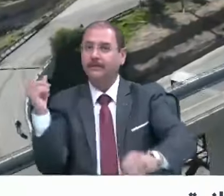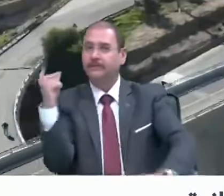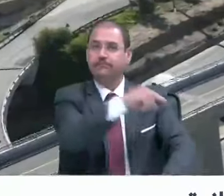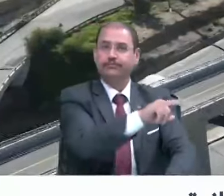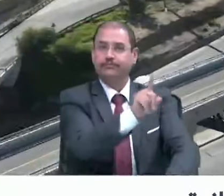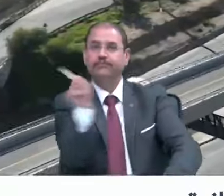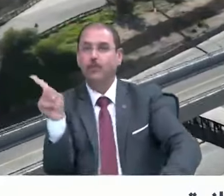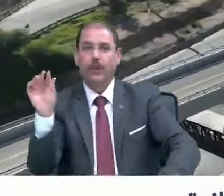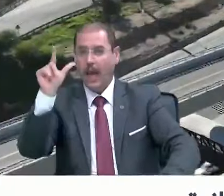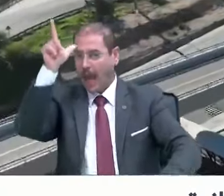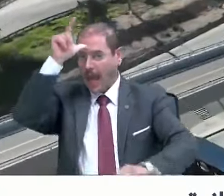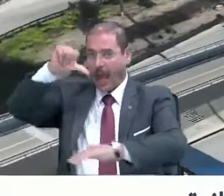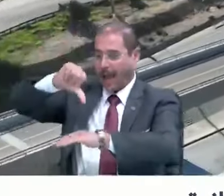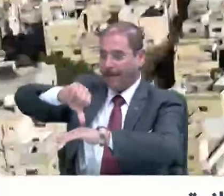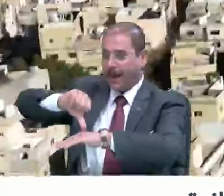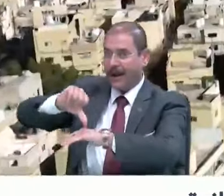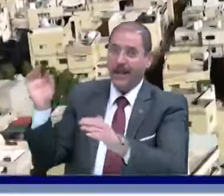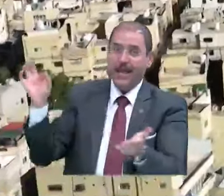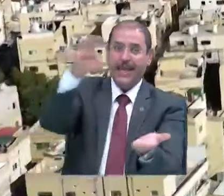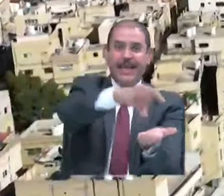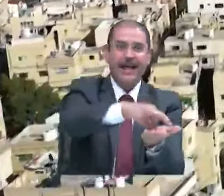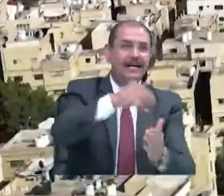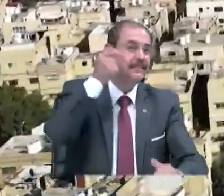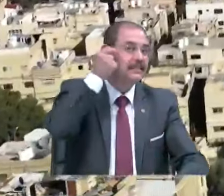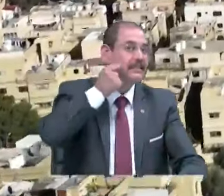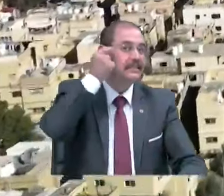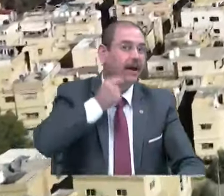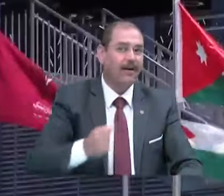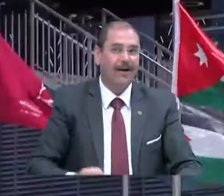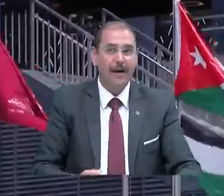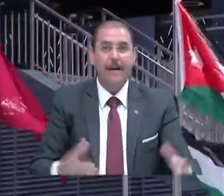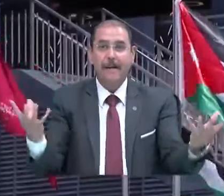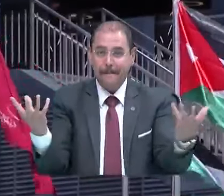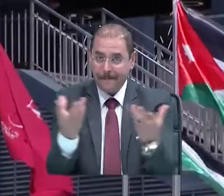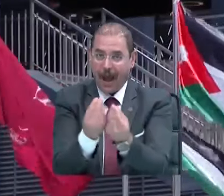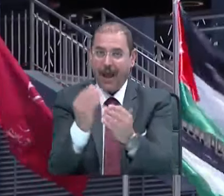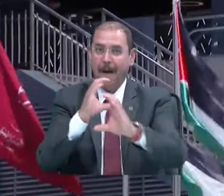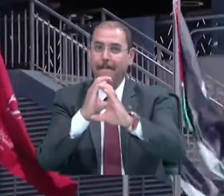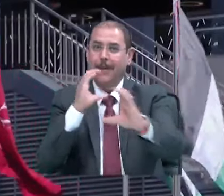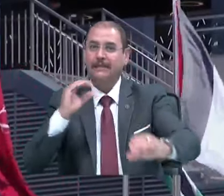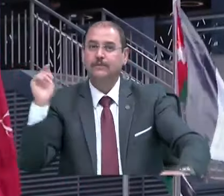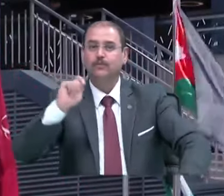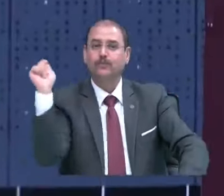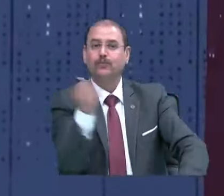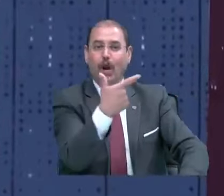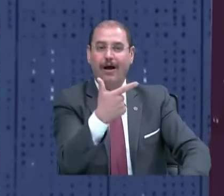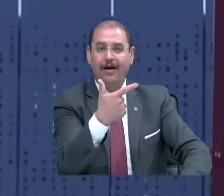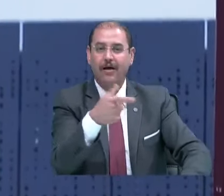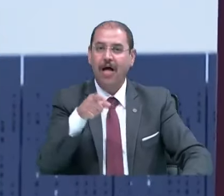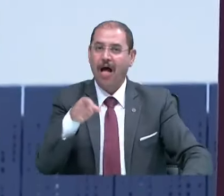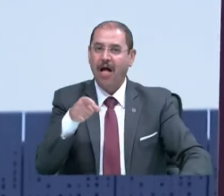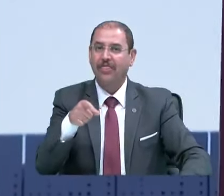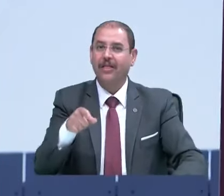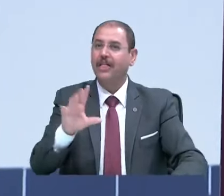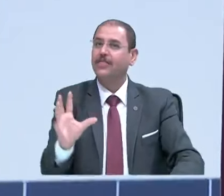يشكل مشروع حافلات التردد السريع بين عمان والزرقاء مع مشروع الباص السريع داخل عمان حلقة متكاملة من